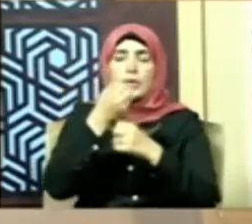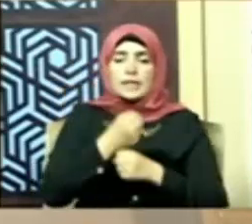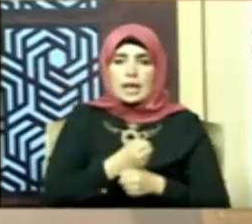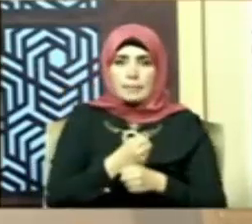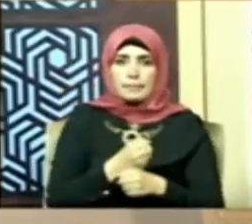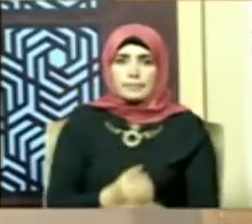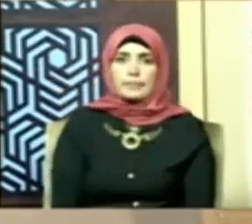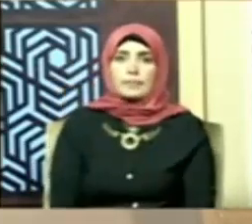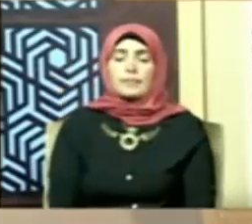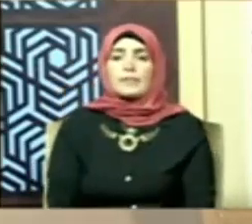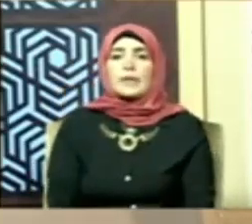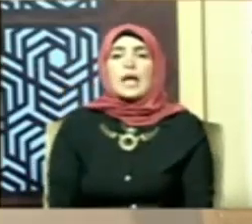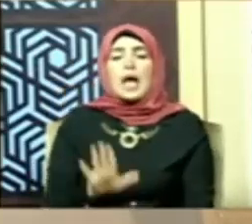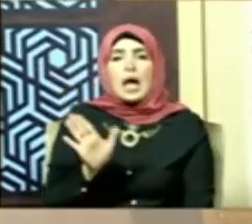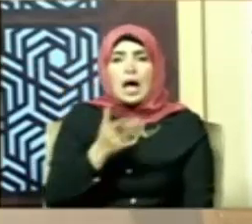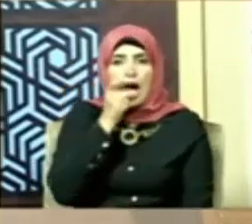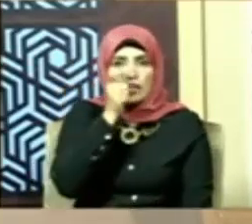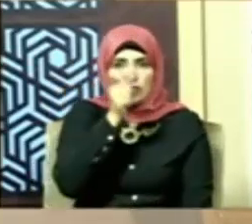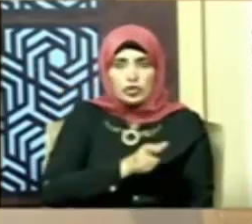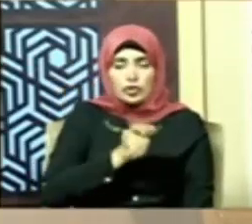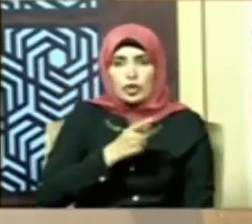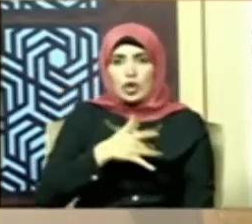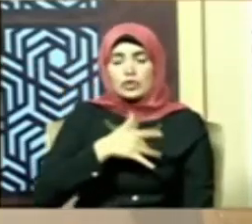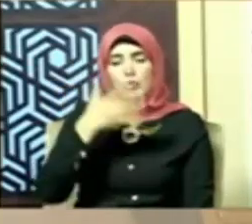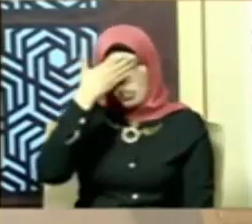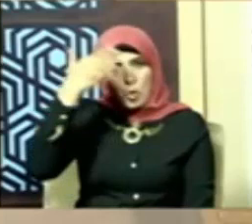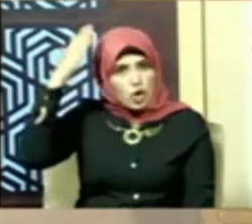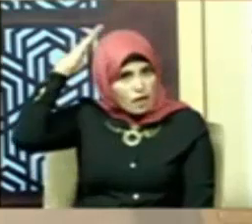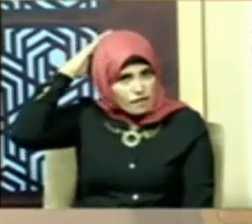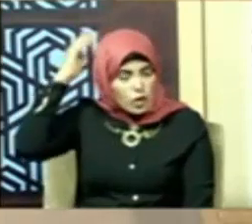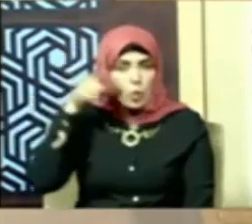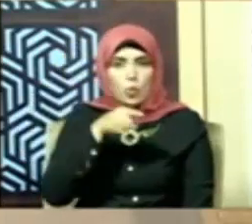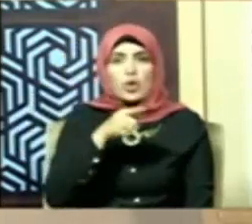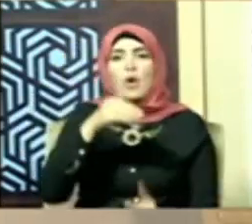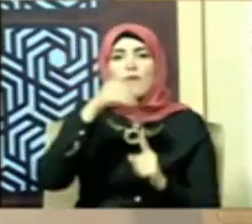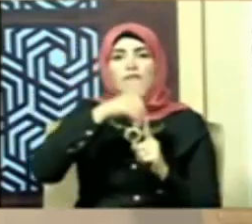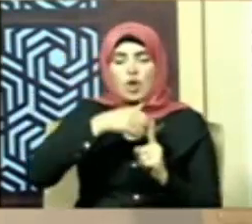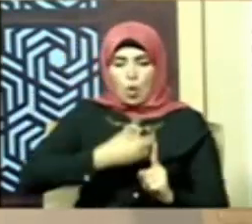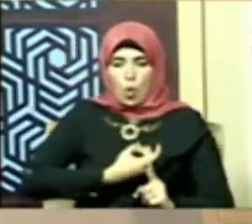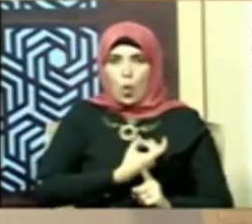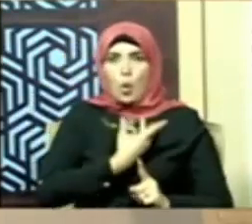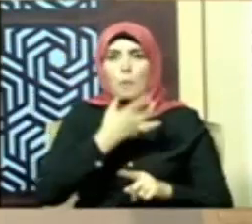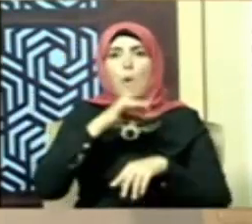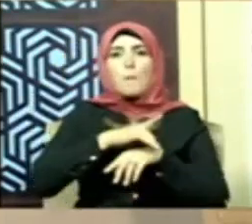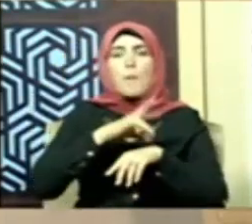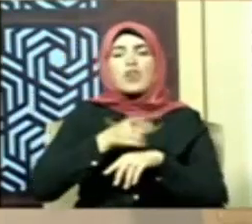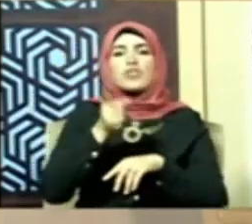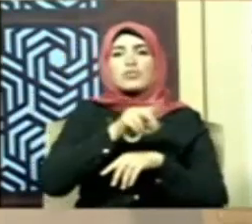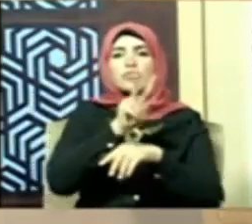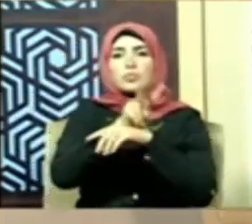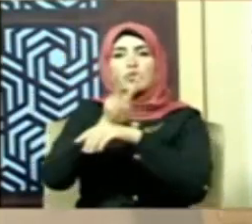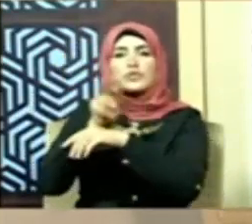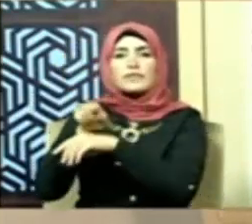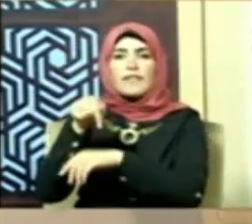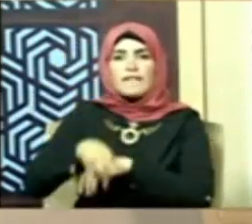لئن لم ينتهي المنافقون والذين في قلوبهم مرض والمرجفون في